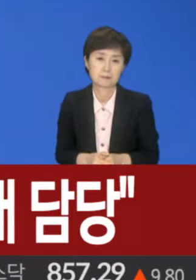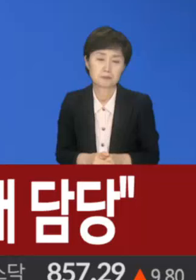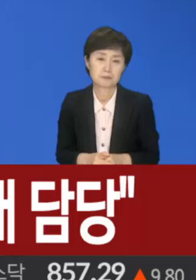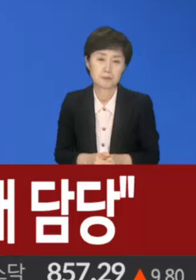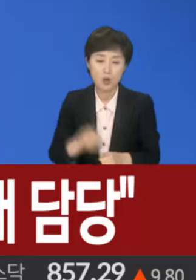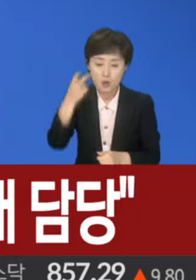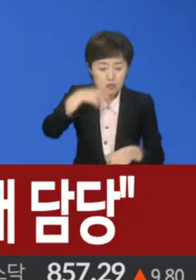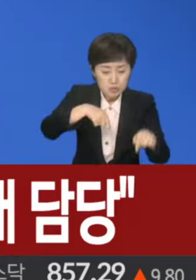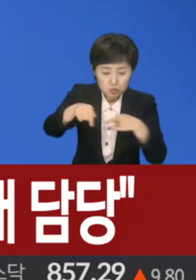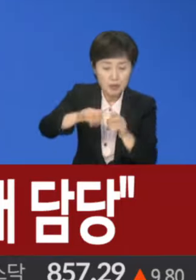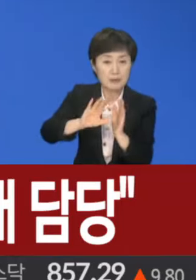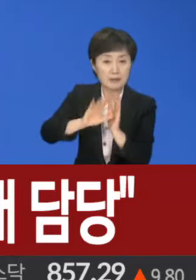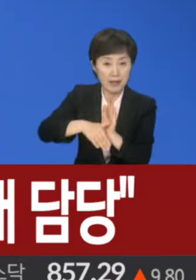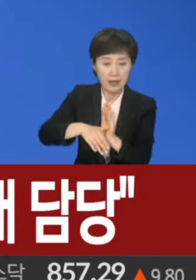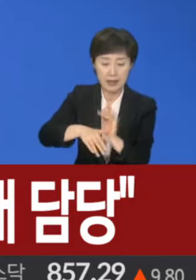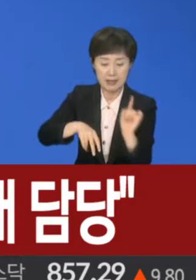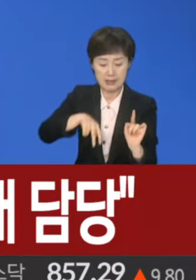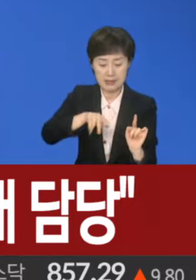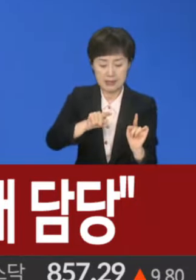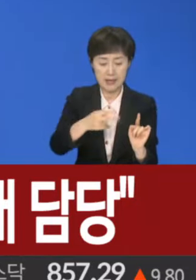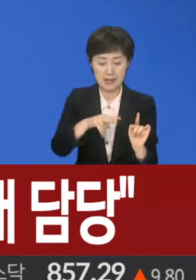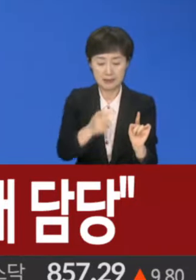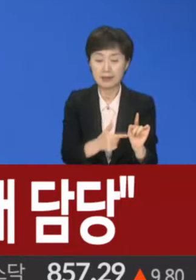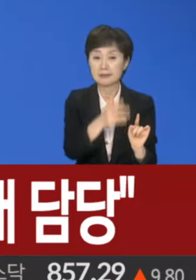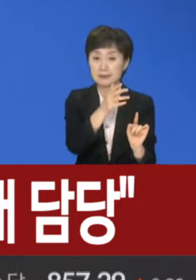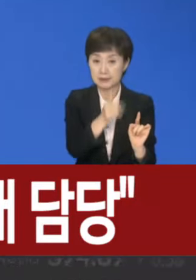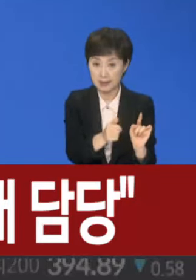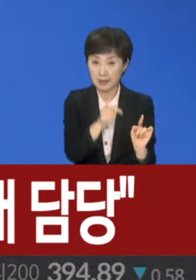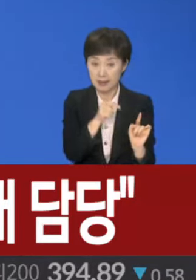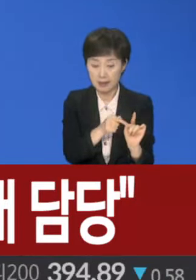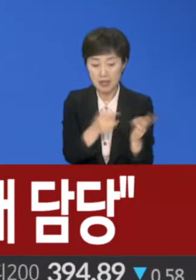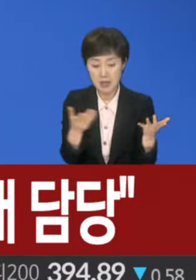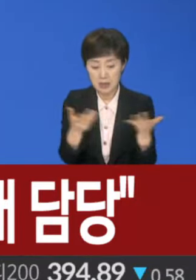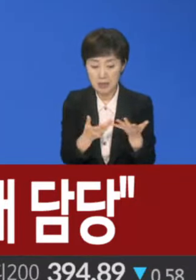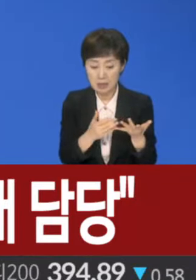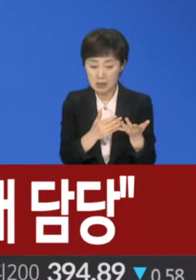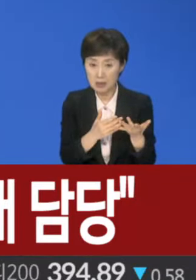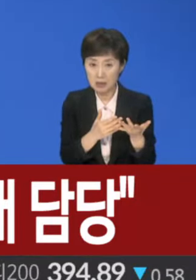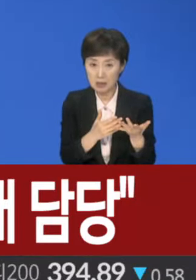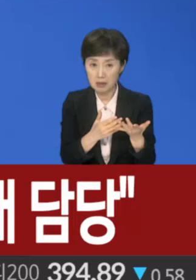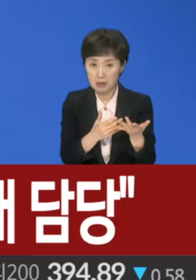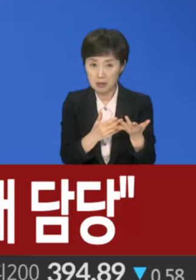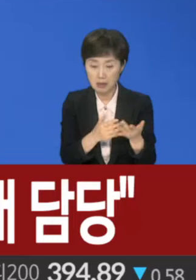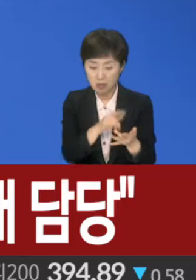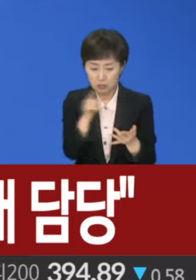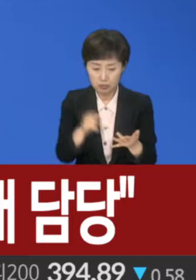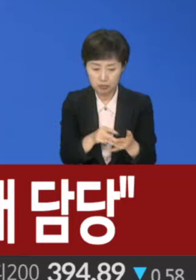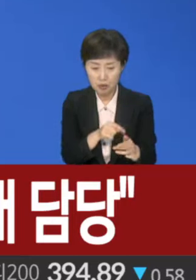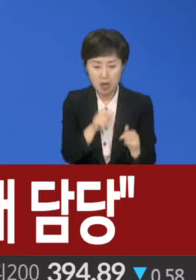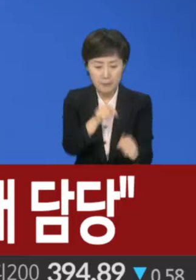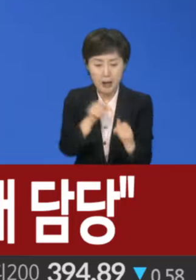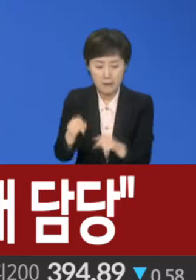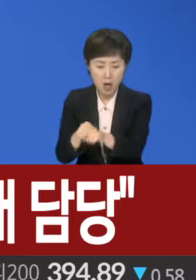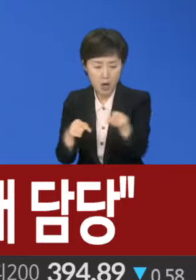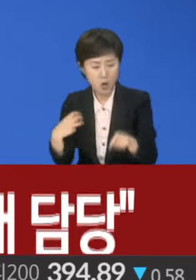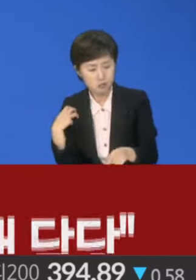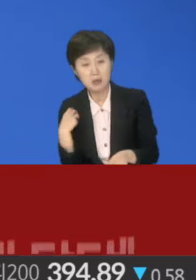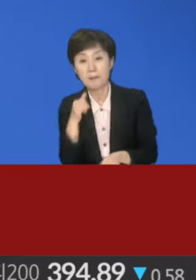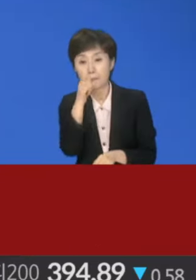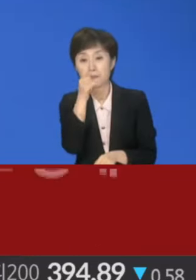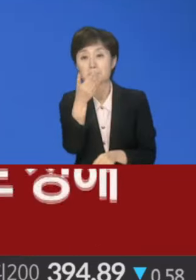지도 과정에서 1사단장의 작전수행 관련 지적과 지책에 따른 일선의 부담감이 일부